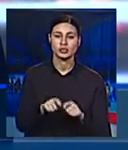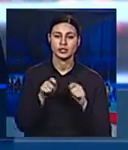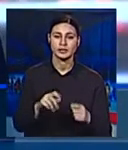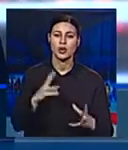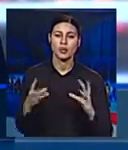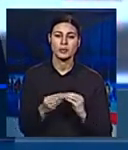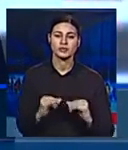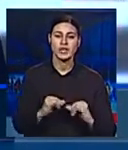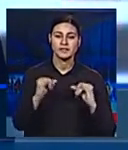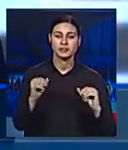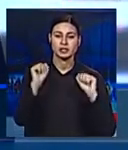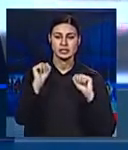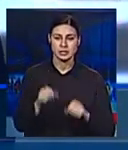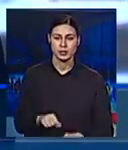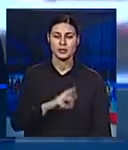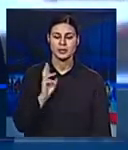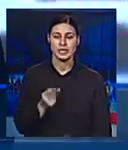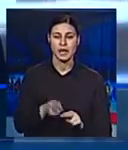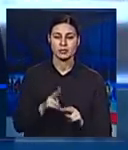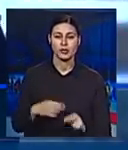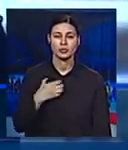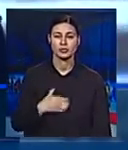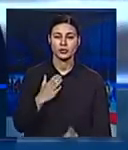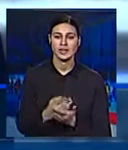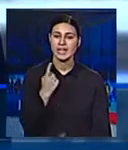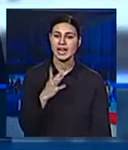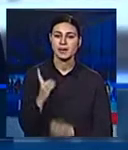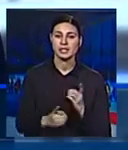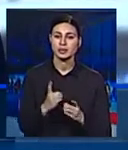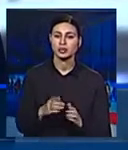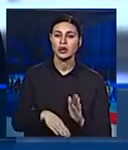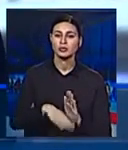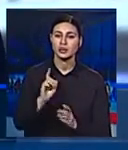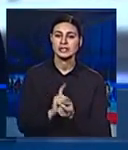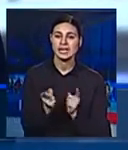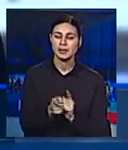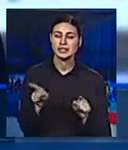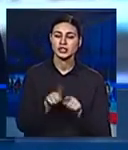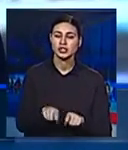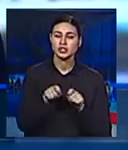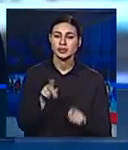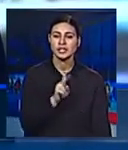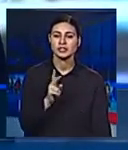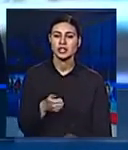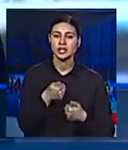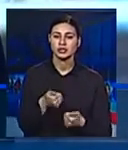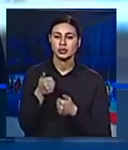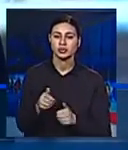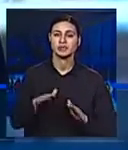კომპლექსური განვითარების შესაძლებლობები. სწორედ ამიტომ მნიშვნელოვანი არა მარტო ინფრასტრუქტურის გაუმჯობესება, არამედ ისეთი ინსტიტუციების შექმნა, რომელიც ხელშეუწყობს